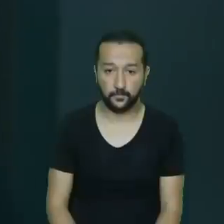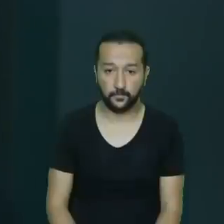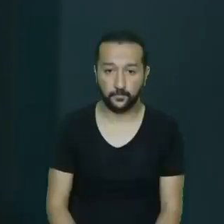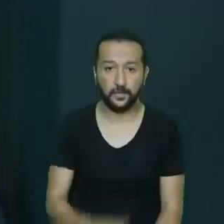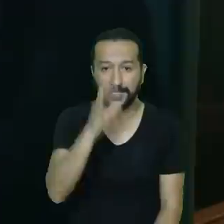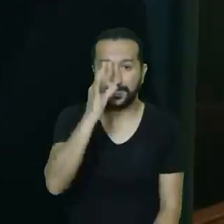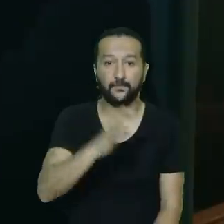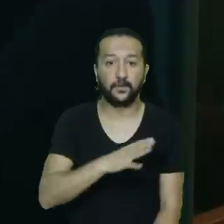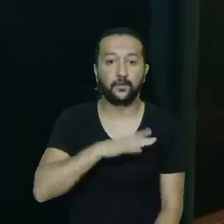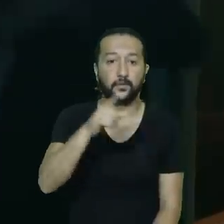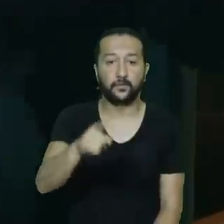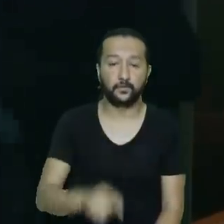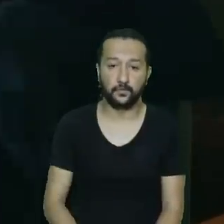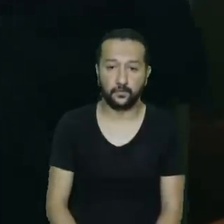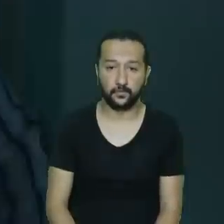Kim orada?